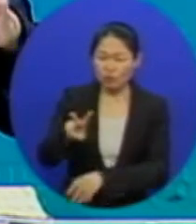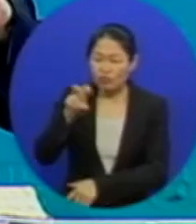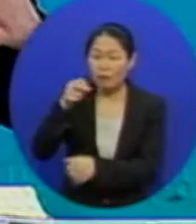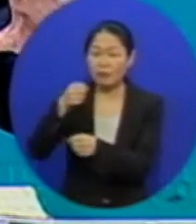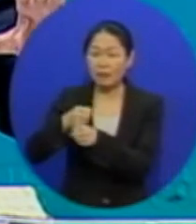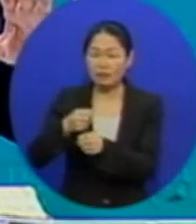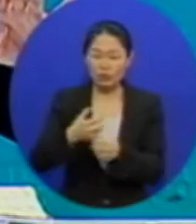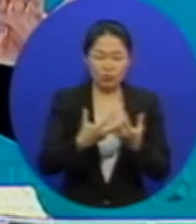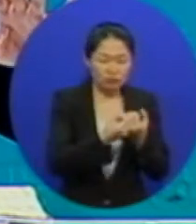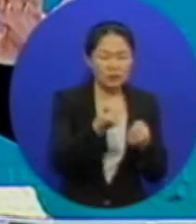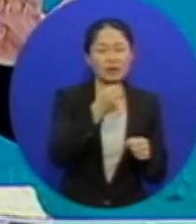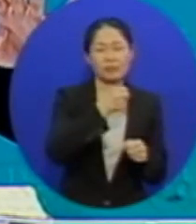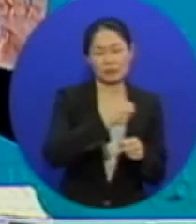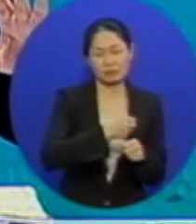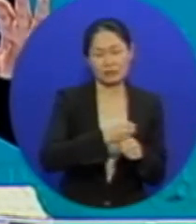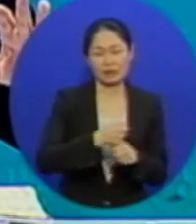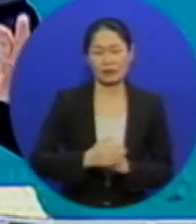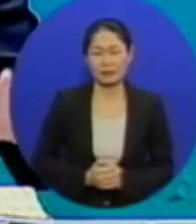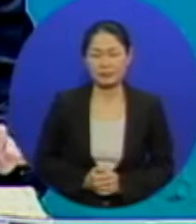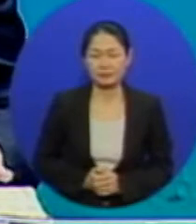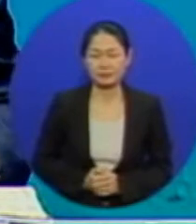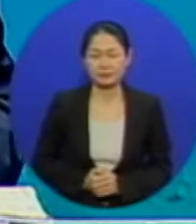분열 하게 합니다